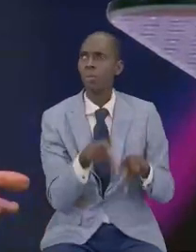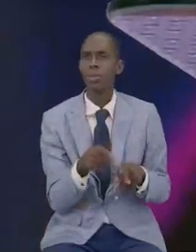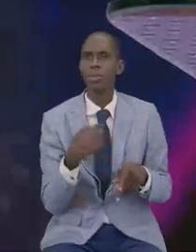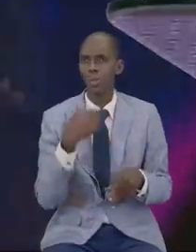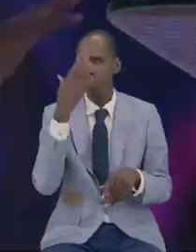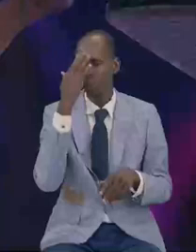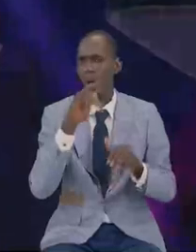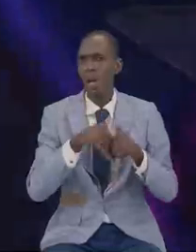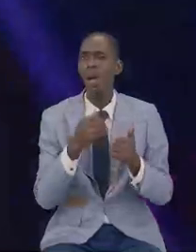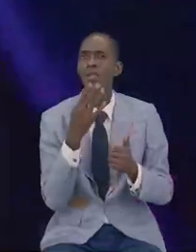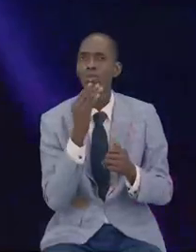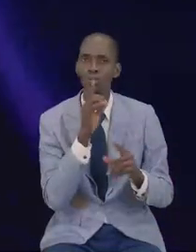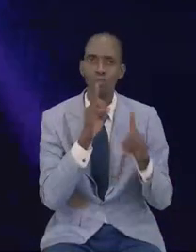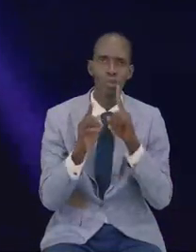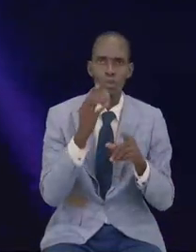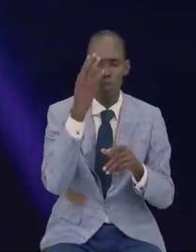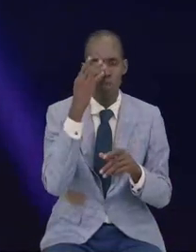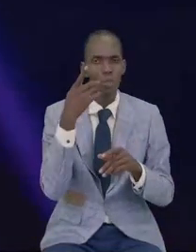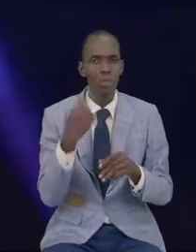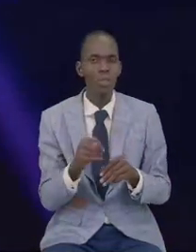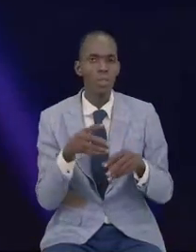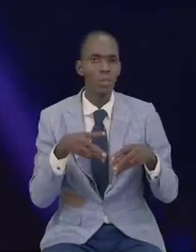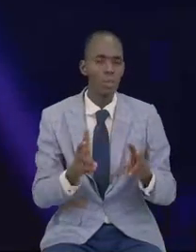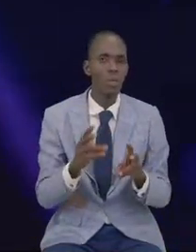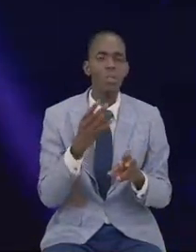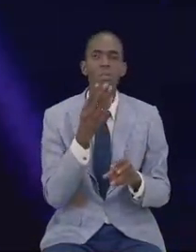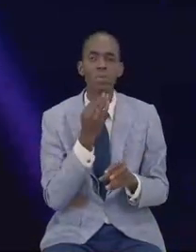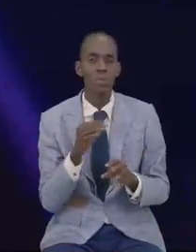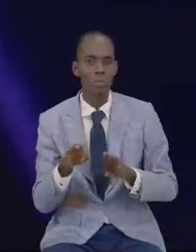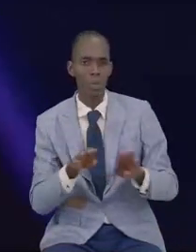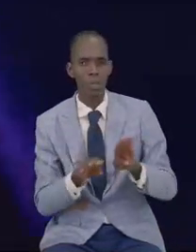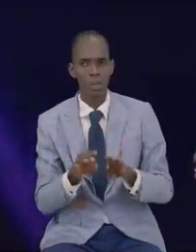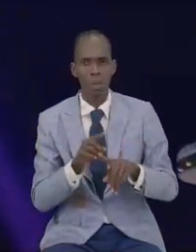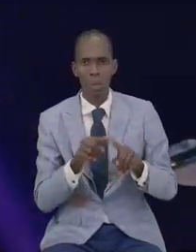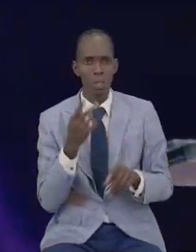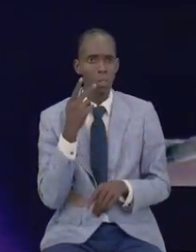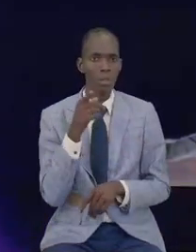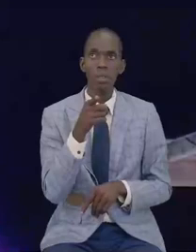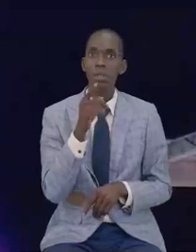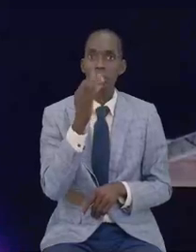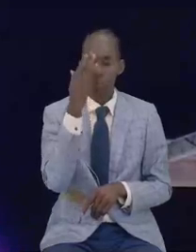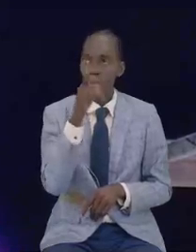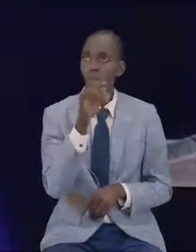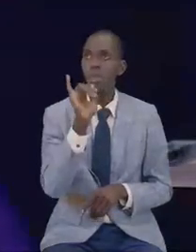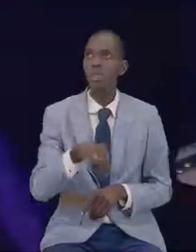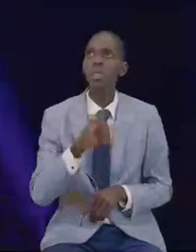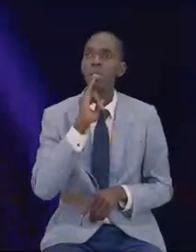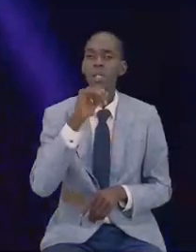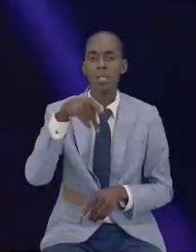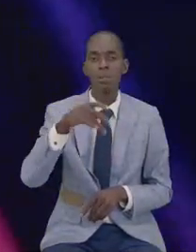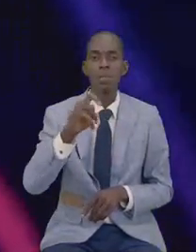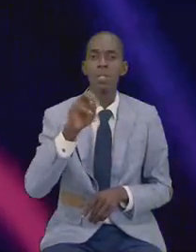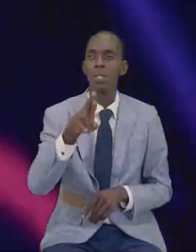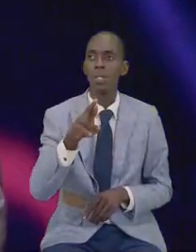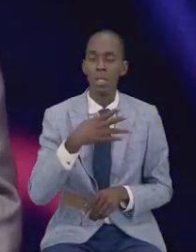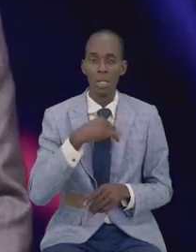les Juifs, nous connaissons la crainte et la timidité qu'ils ont. Mais regardez, ça c'est Pierre, non? Et ce Pierre, à